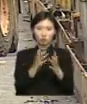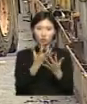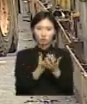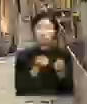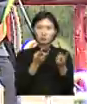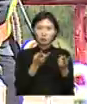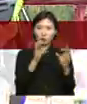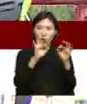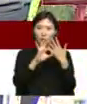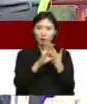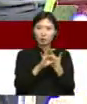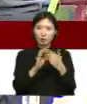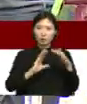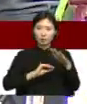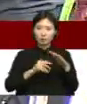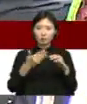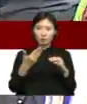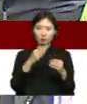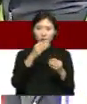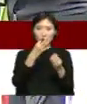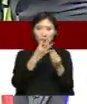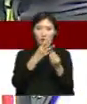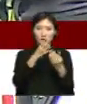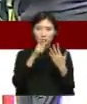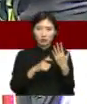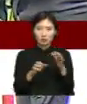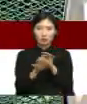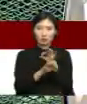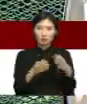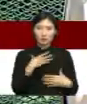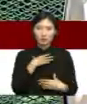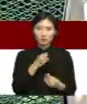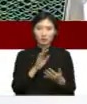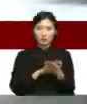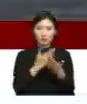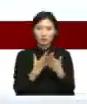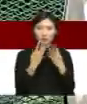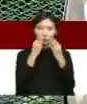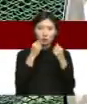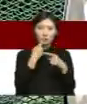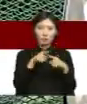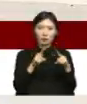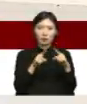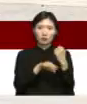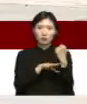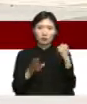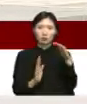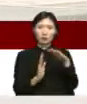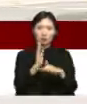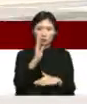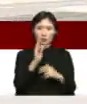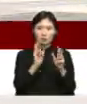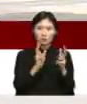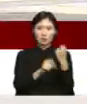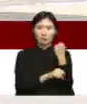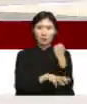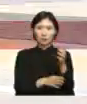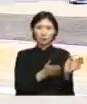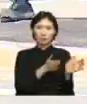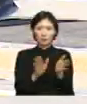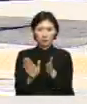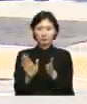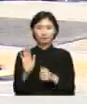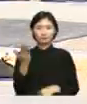지하철 9호선 4단계 구간이 경제적 편익을 개선한 종합 평가 기준을 넘어 사업 시작 에 토대가 마련된 것으로